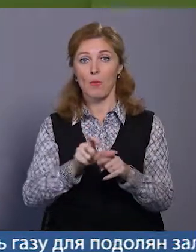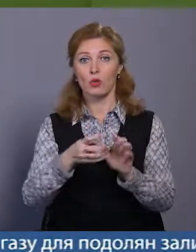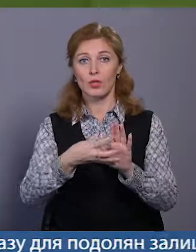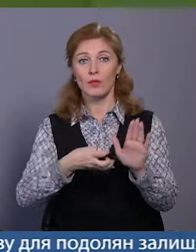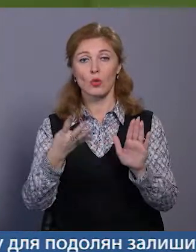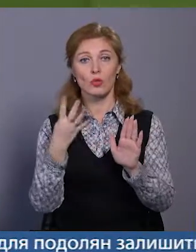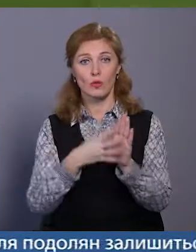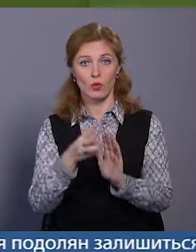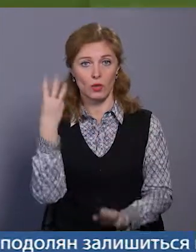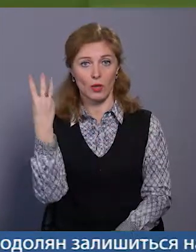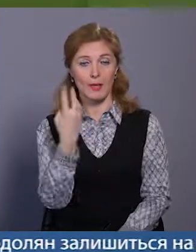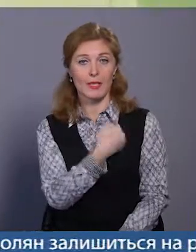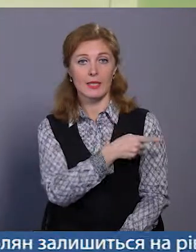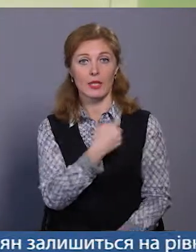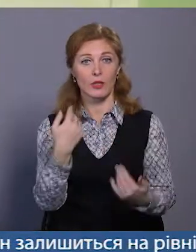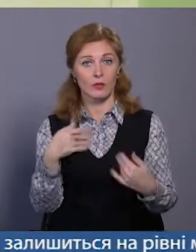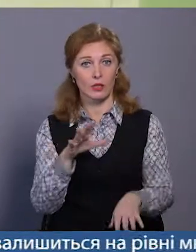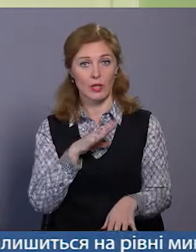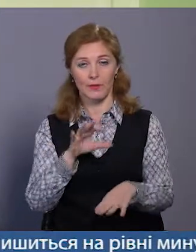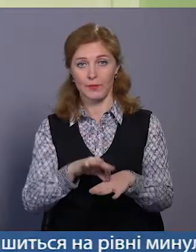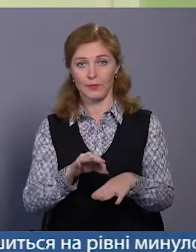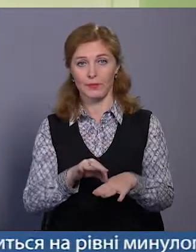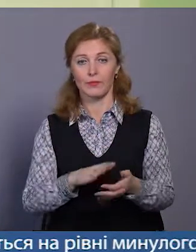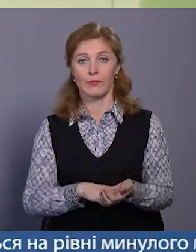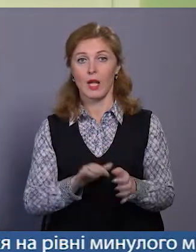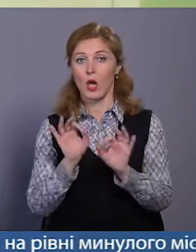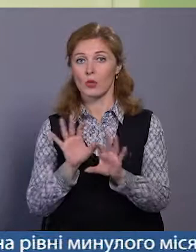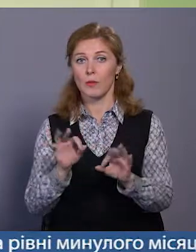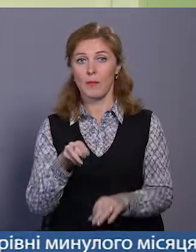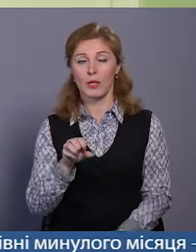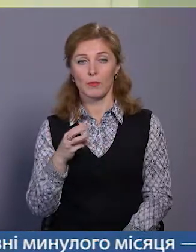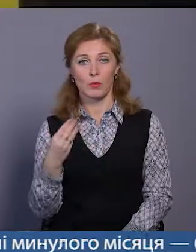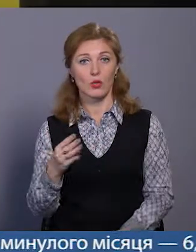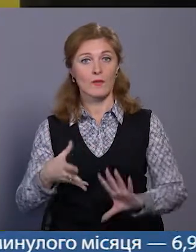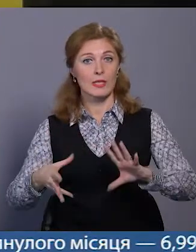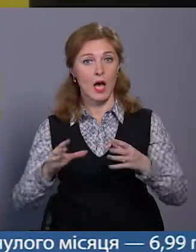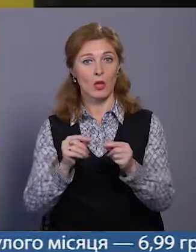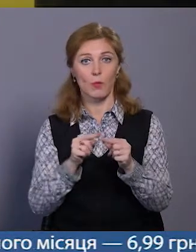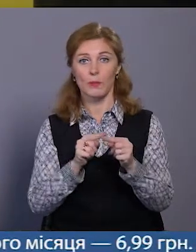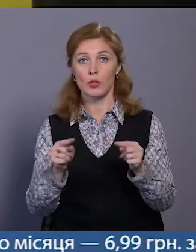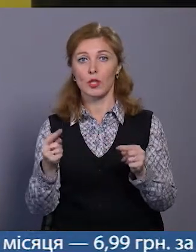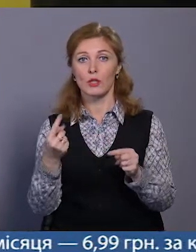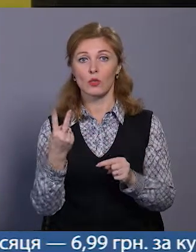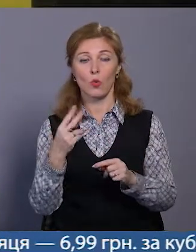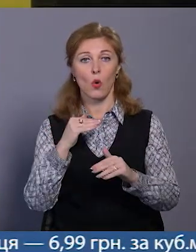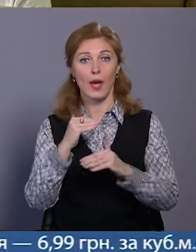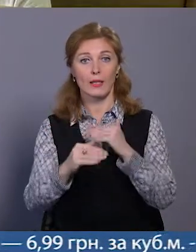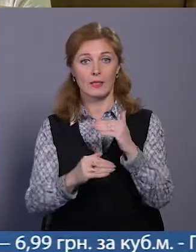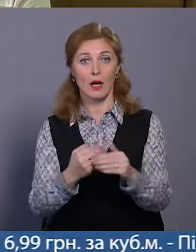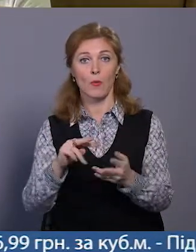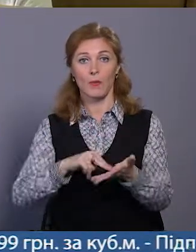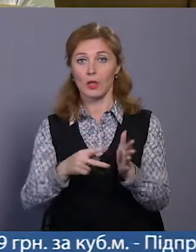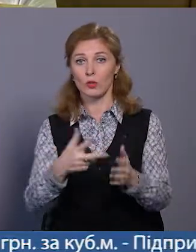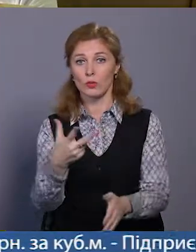990 хмельницьких медиків вже перехворіли на COVID-19, розповів Роман Примуш. Загалом під час другого етапу планують вакцинувати майже